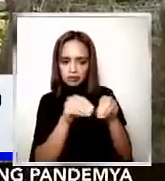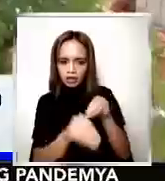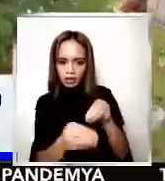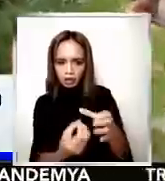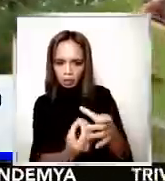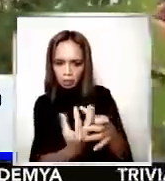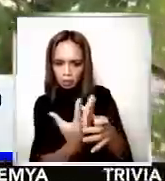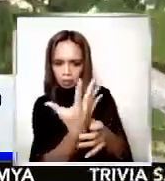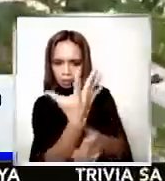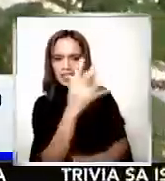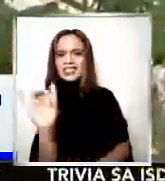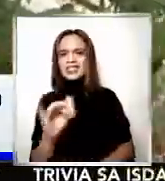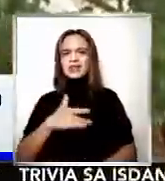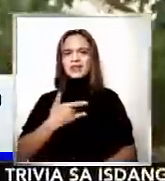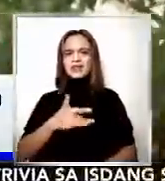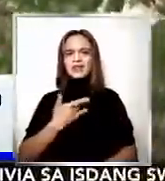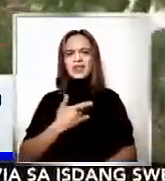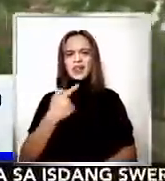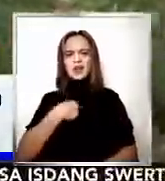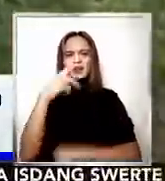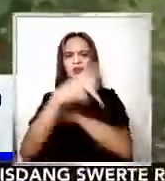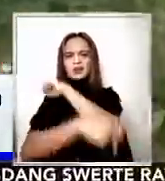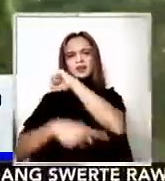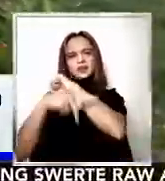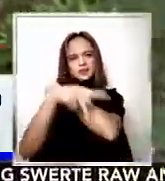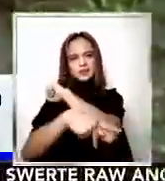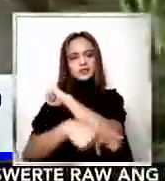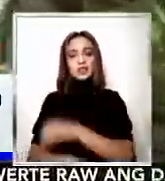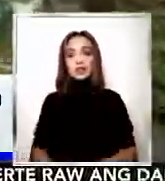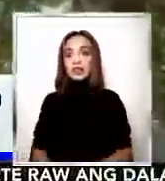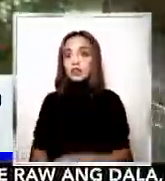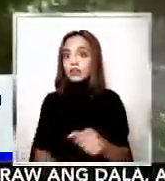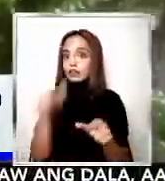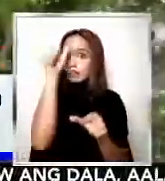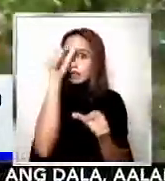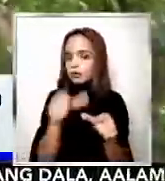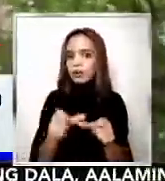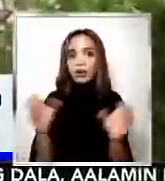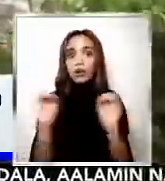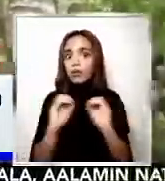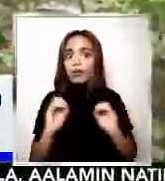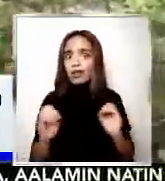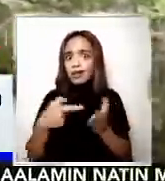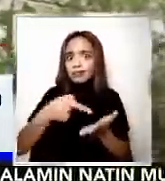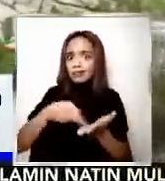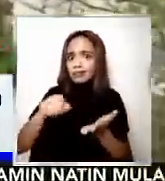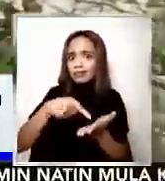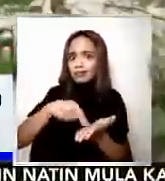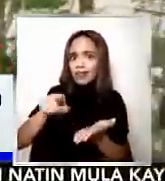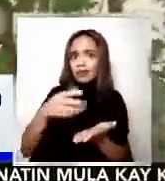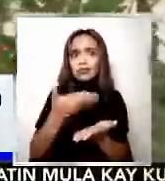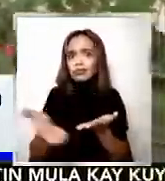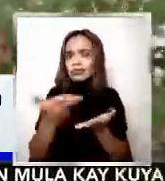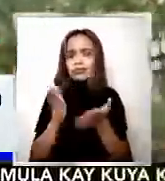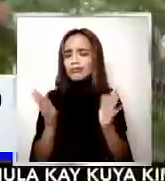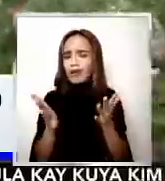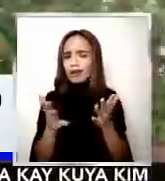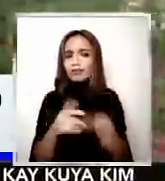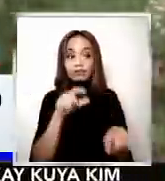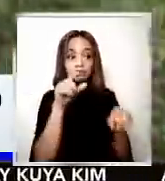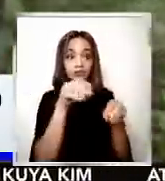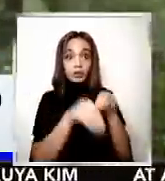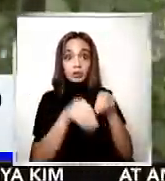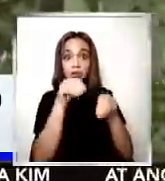ako. And take note, wala raw ginasto si Rene rito. Dahil ang mga tanim niya, pawang